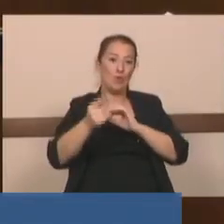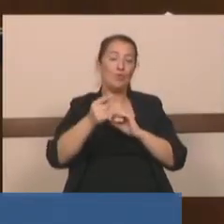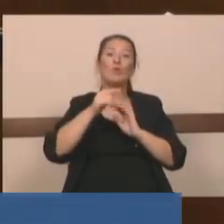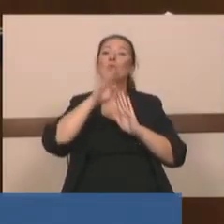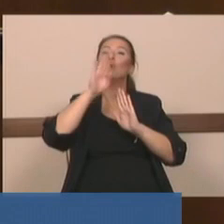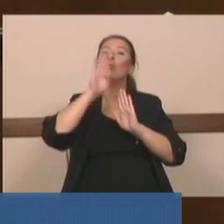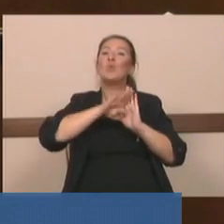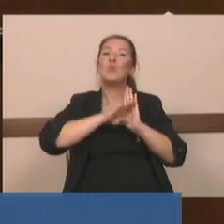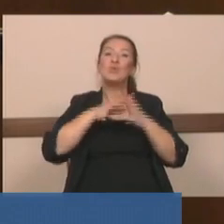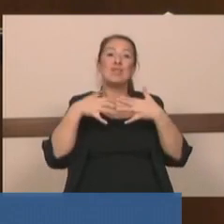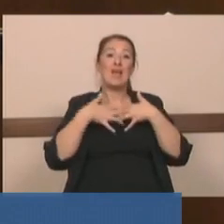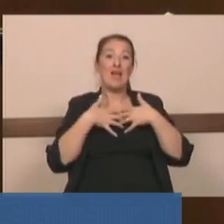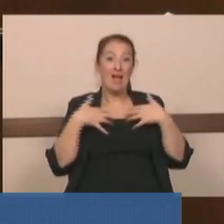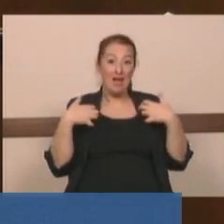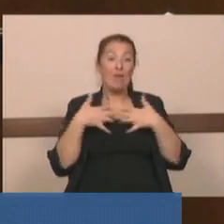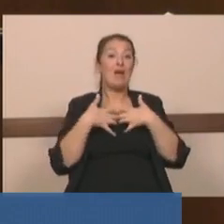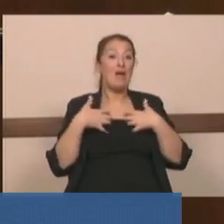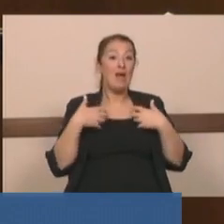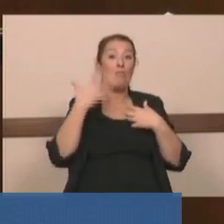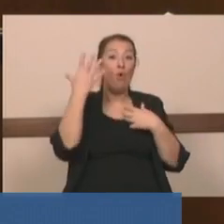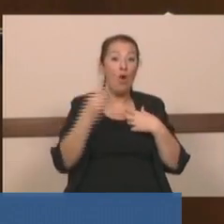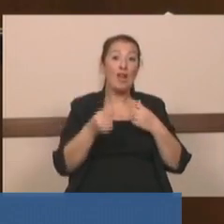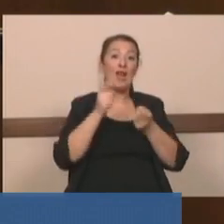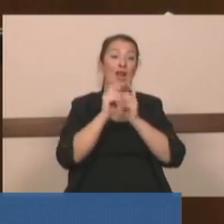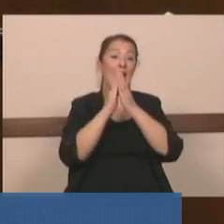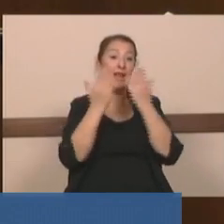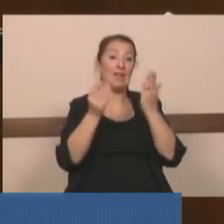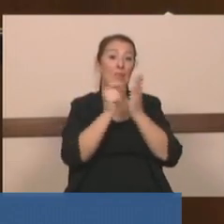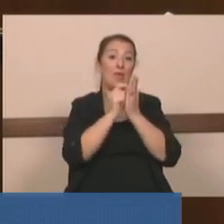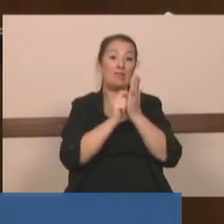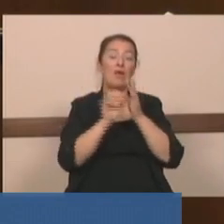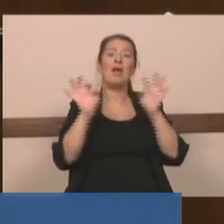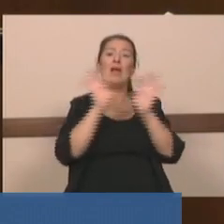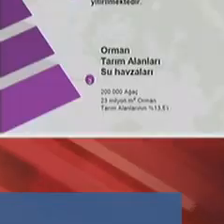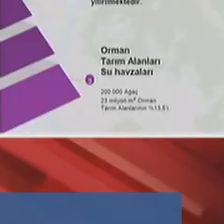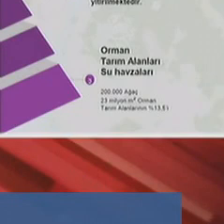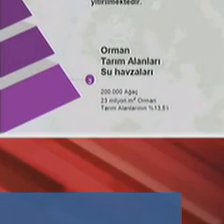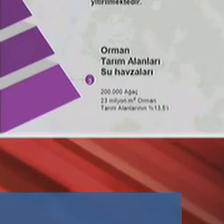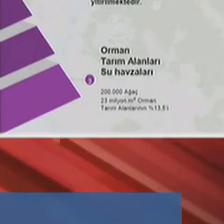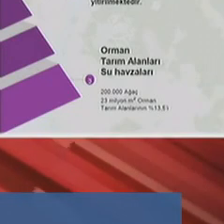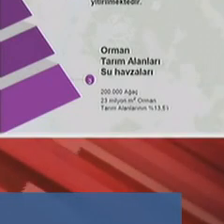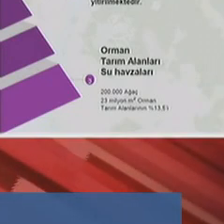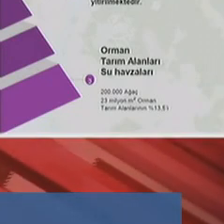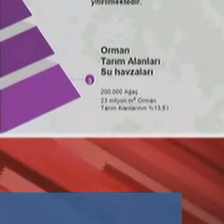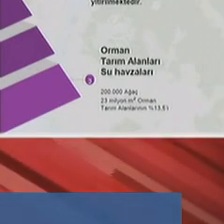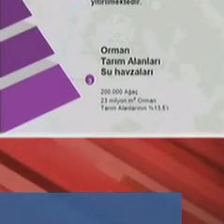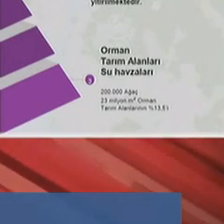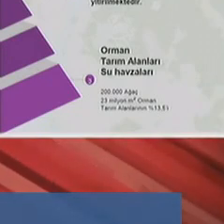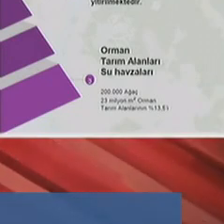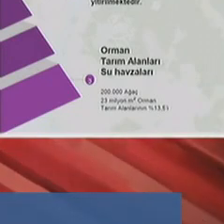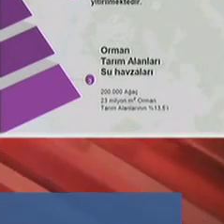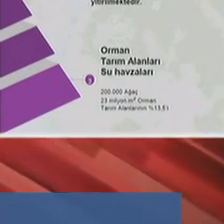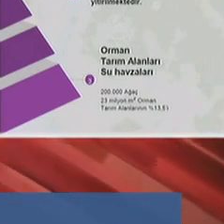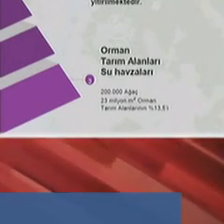kahramanlık kahraman olduğum diye kitap yazdırmaktan tam da örtüşen bir kavramdır. Sevgili sevgili Büyükşehir